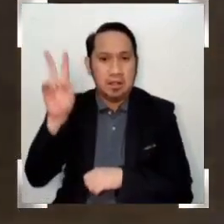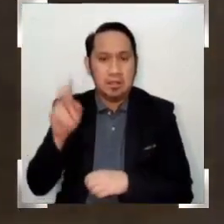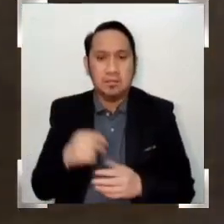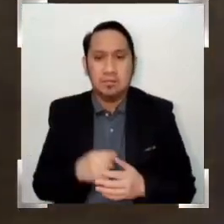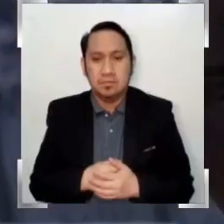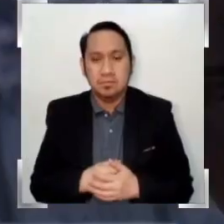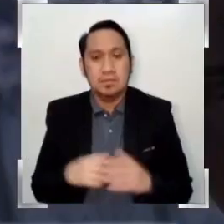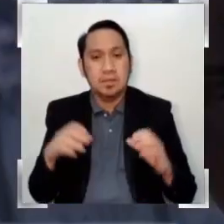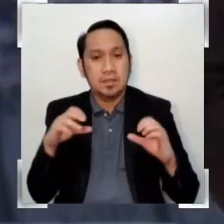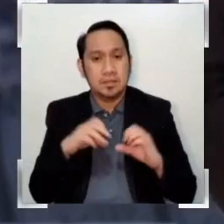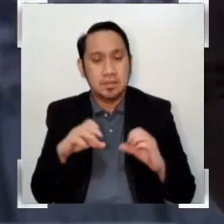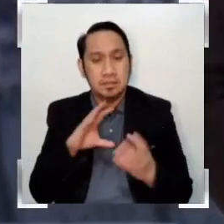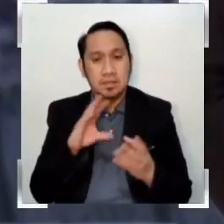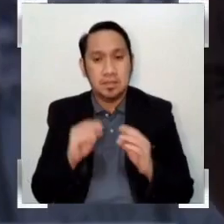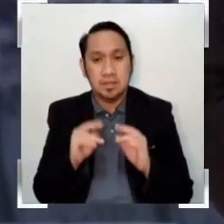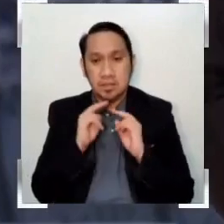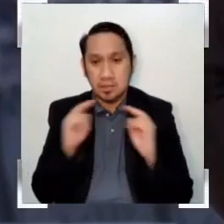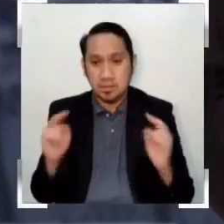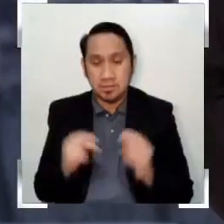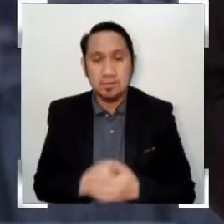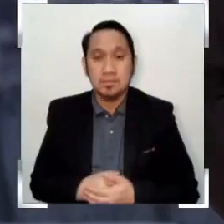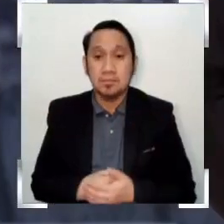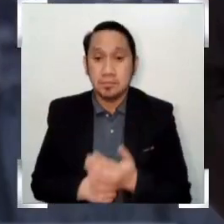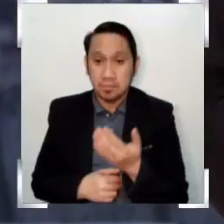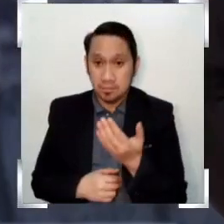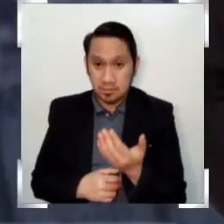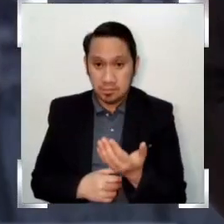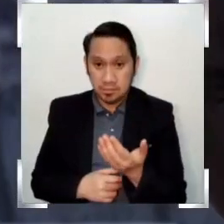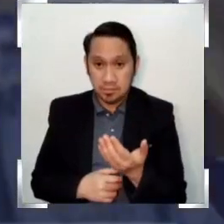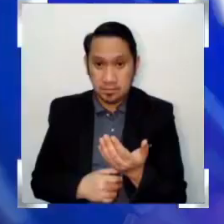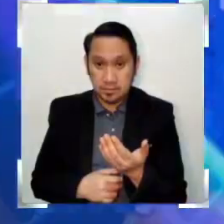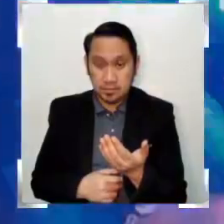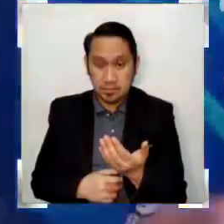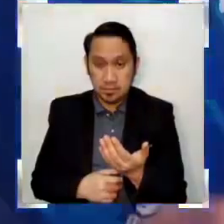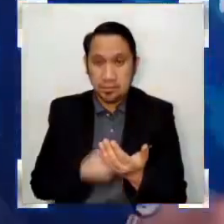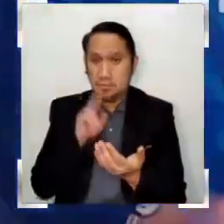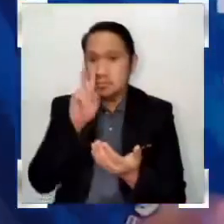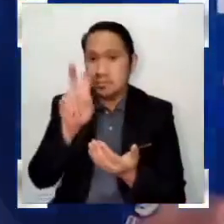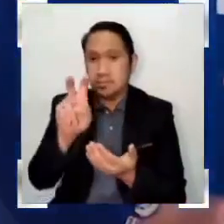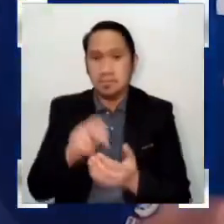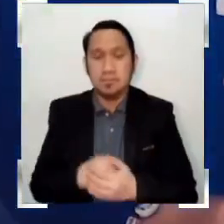Mav Gonzales, ako si Tina Panganiban Perez. Kami ang inyong saksi.